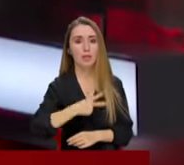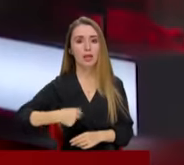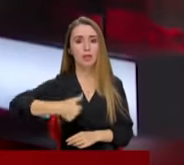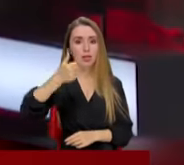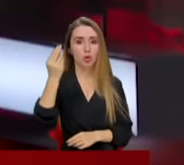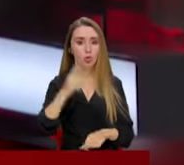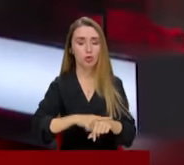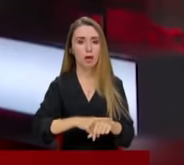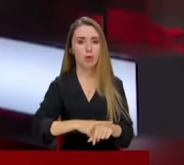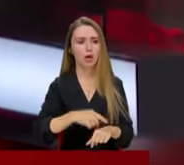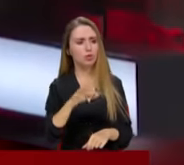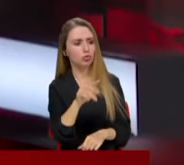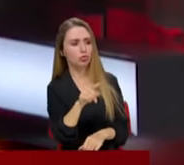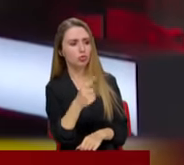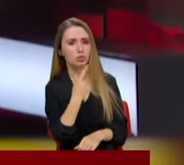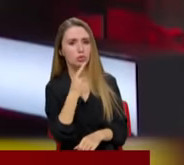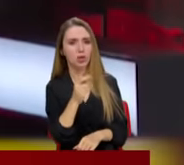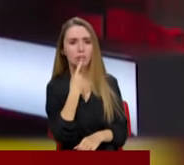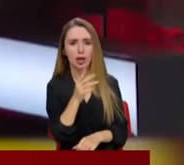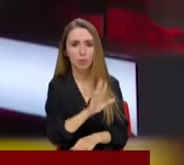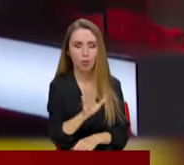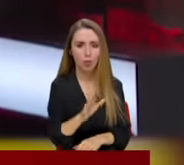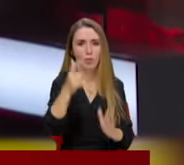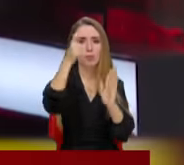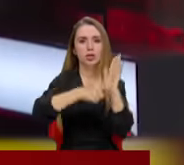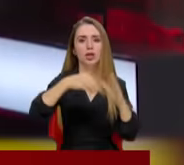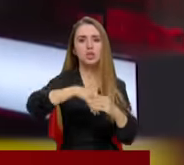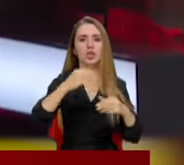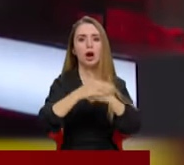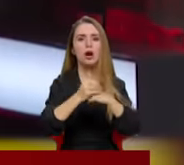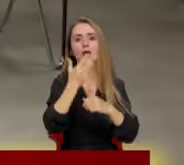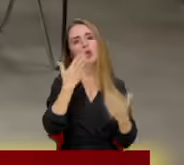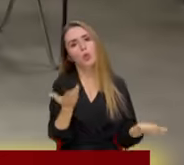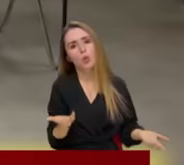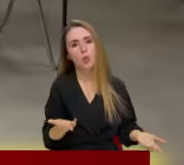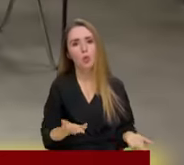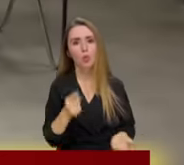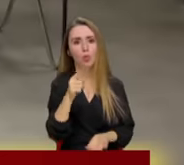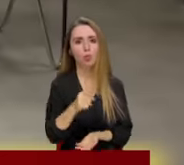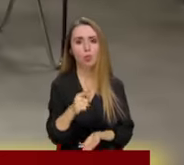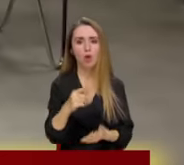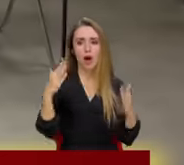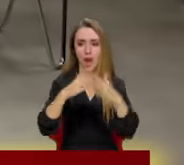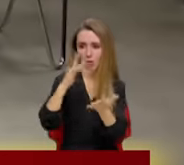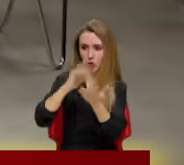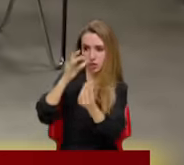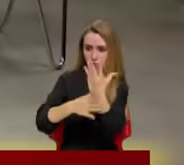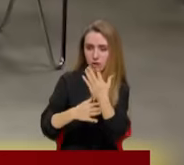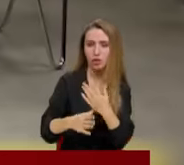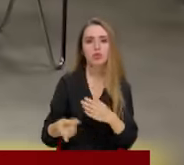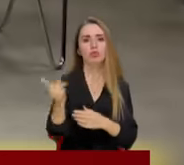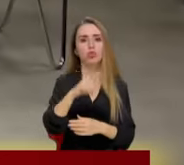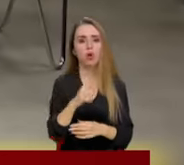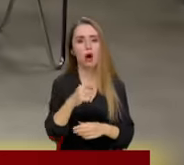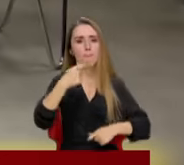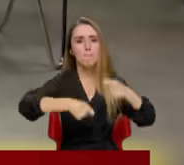başkanı olduğunda şöyle yaptım falan diye bir iddiam yok ki. Listenizde Antalya yok mesela. Bu kadar gayrimenkul ortaya çıkıp arkasından